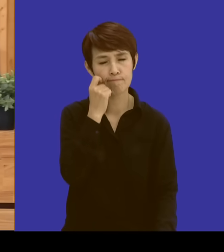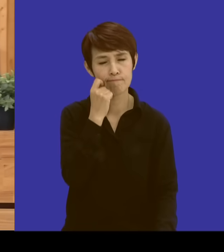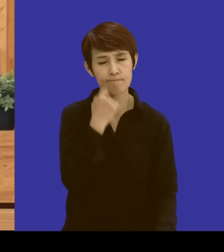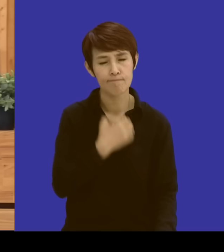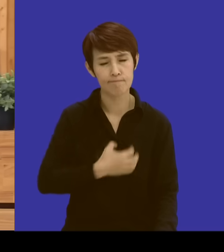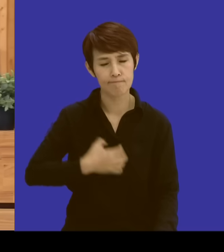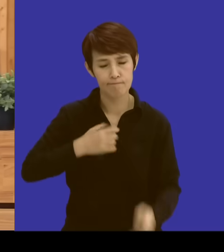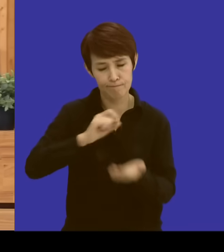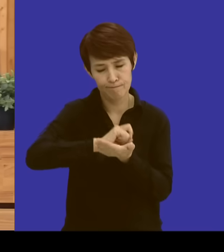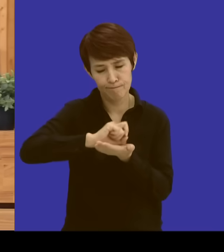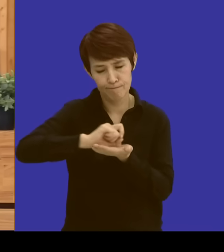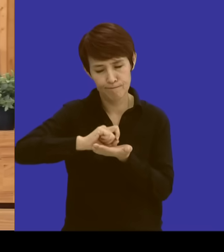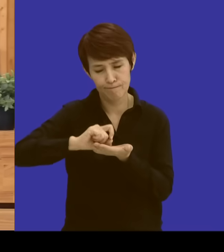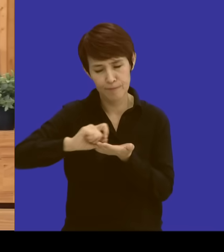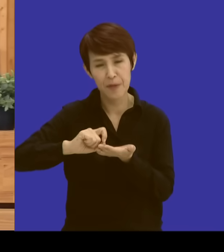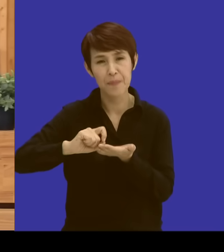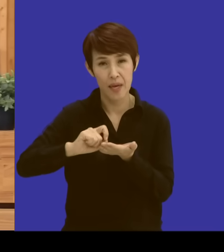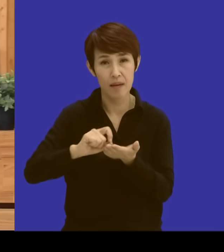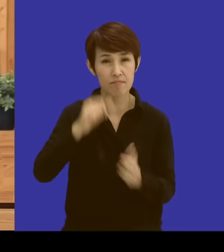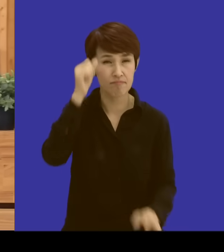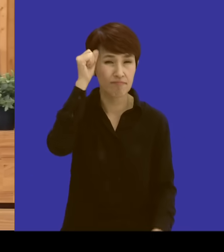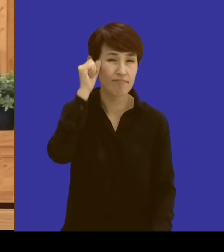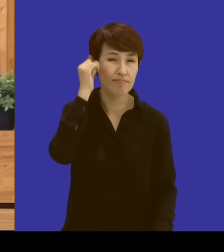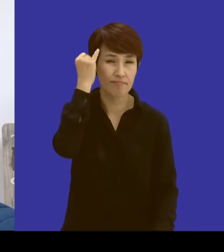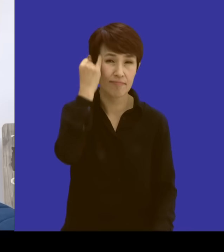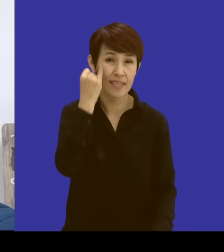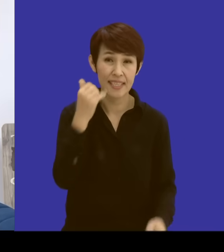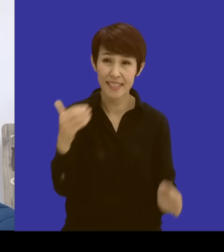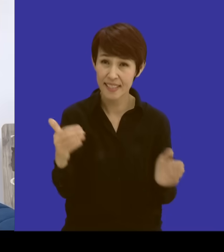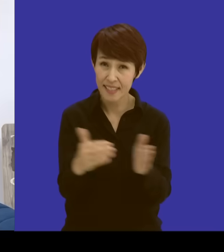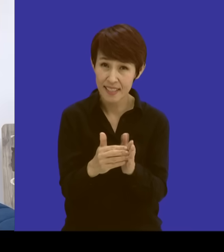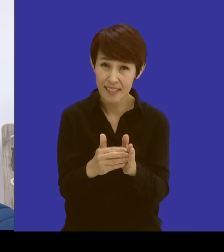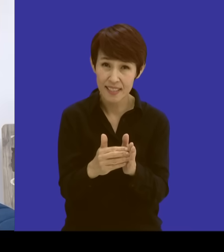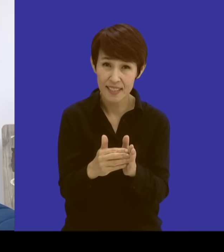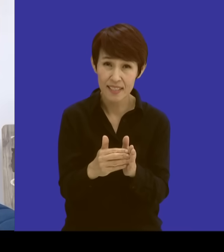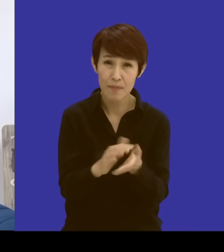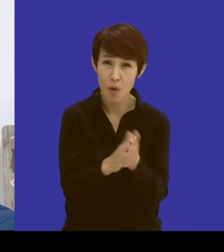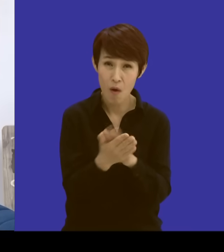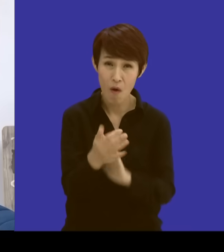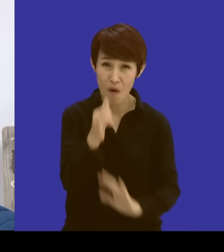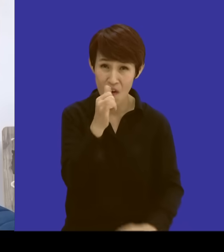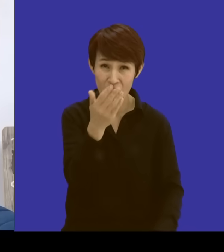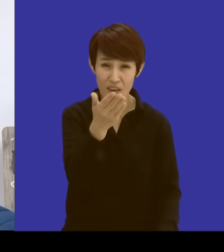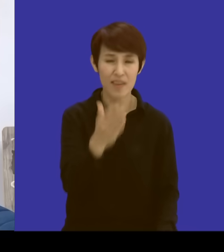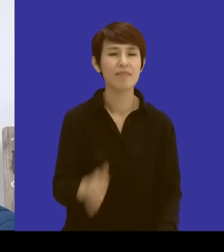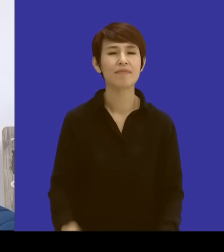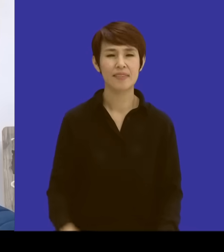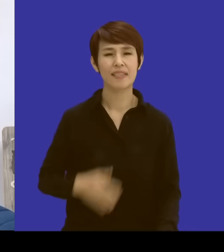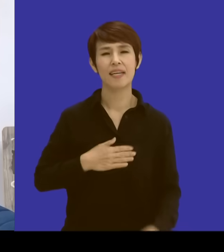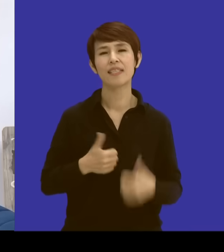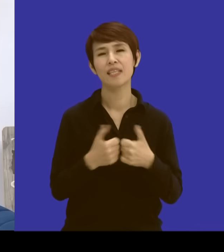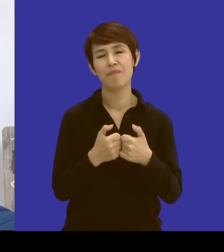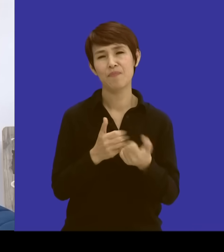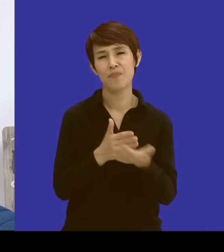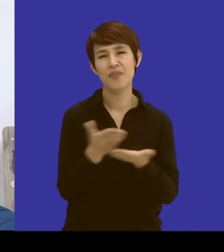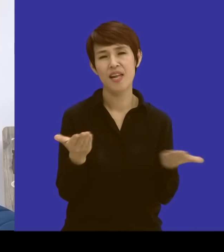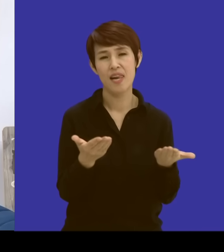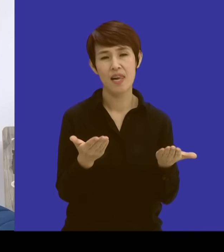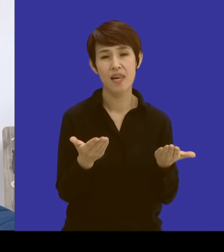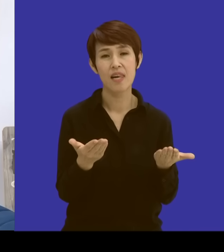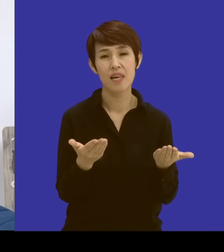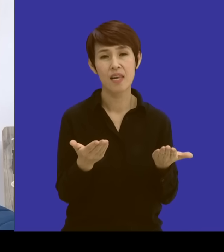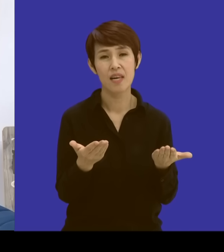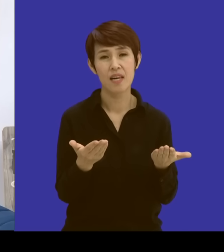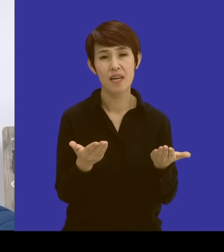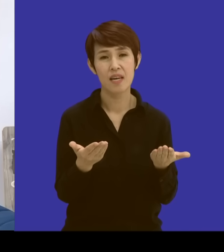가지 사춘기를 마쳤으니까 네. 변화가 많이 생겼겠어요. 제가 사실은 이제 상담하는 일을 하니까 예. 오셔도 된다 이런